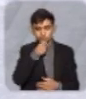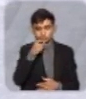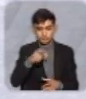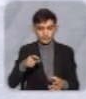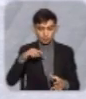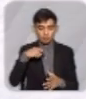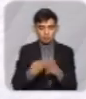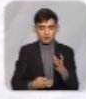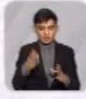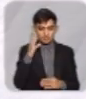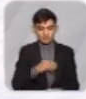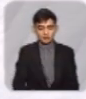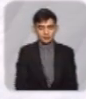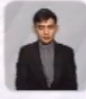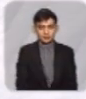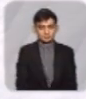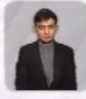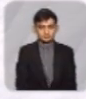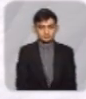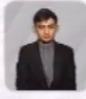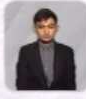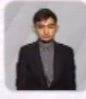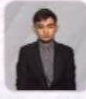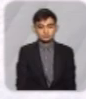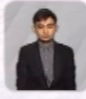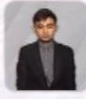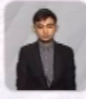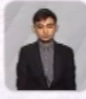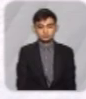әбден мүмкін. Жан Болат Санияз, Кирилл Ефремов, Информбюро, Шығыс Қазақстан облысы.